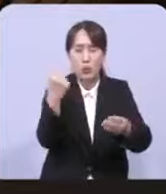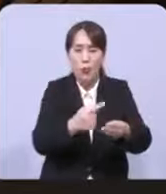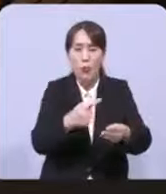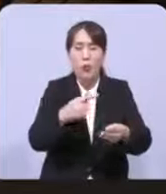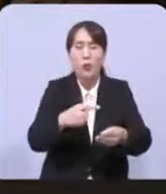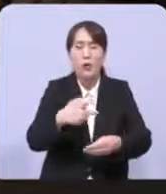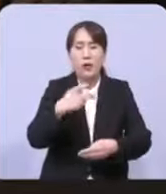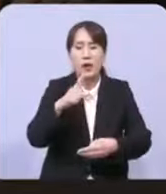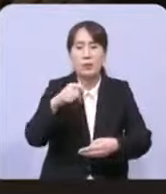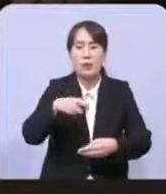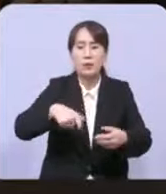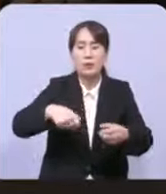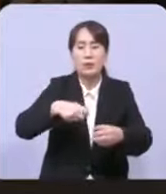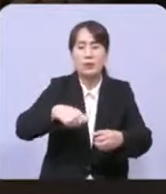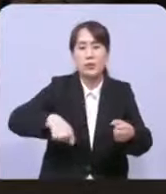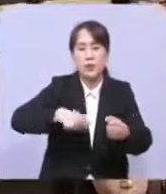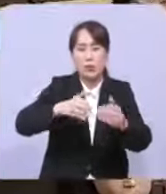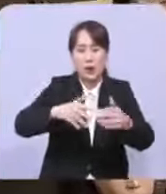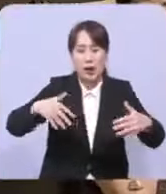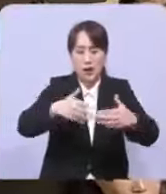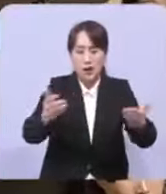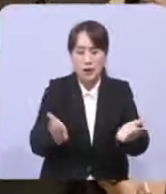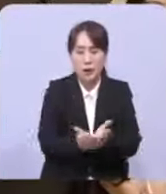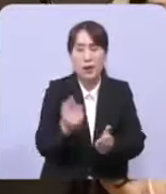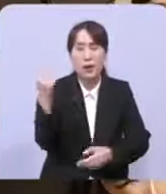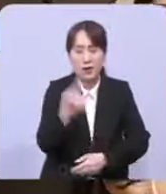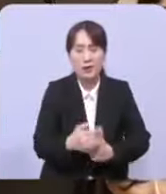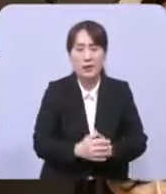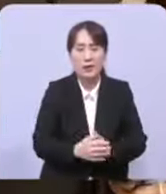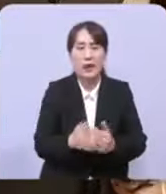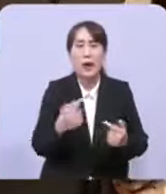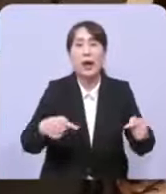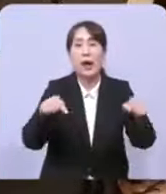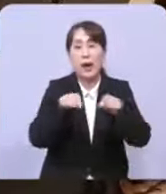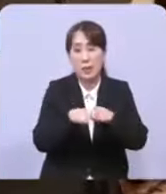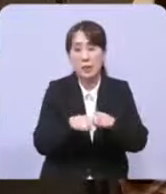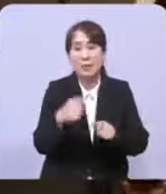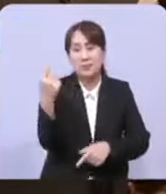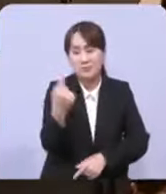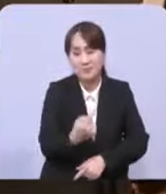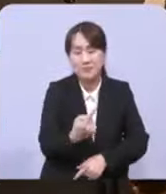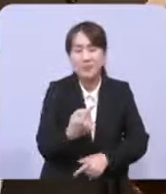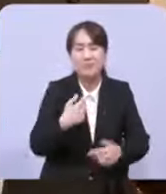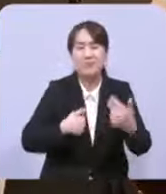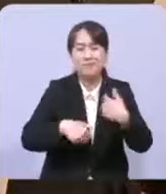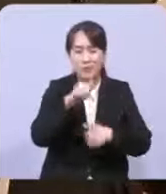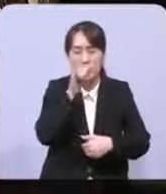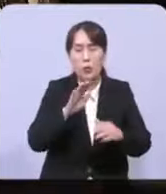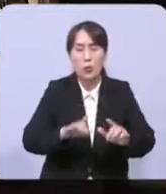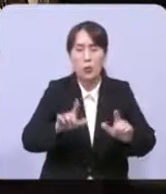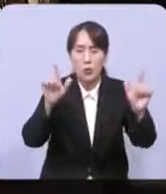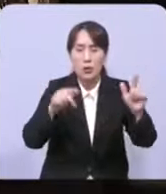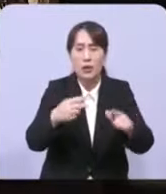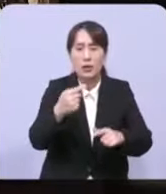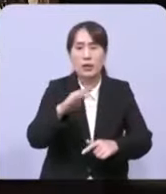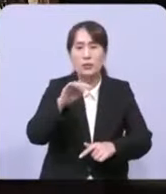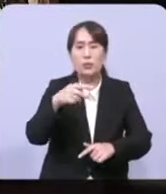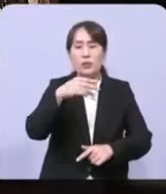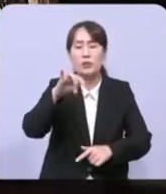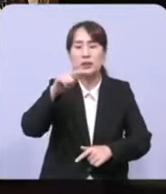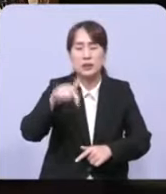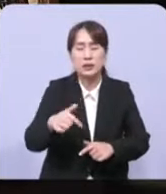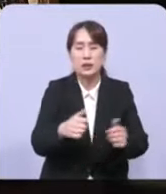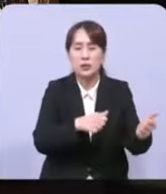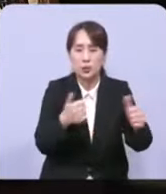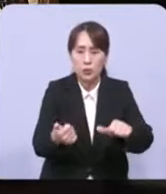현장입니다. 축하드리는 마음으로 KBS 교향악단과 공연을 와서 굉장히 기쁘고, 올해가 또 드보르작 서거